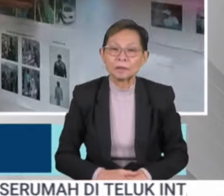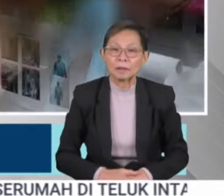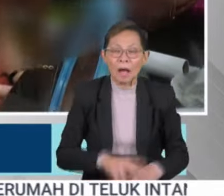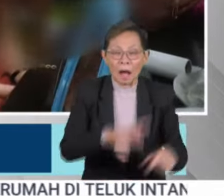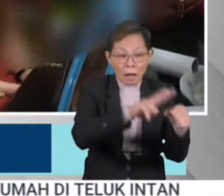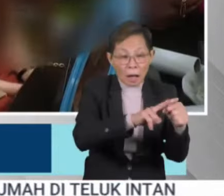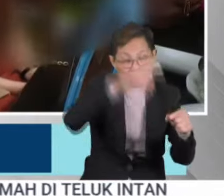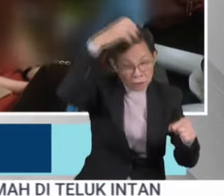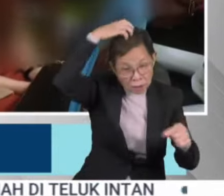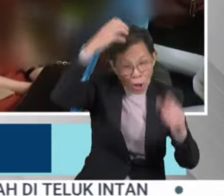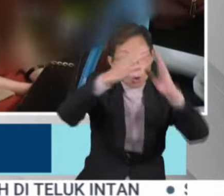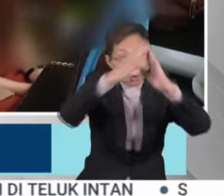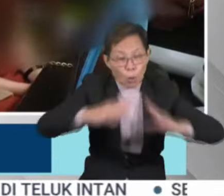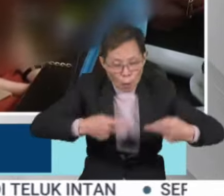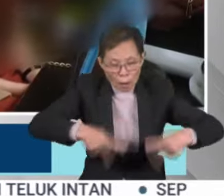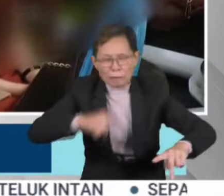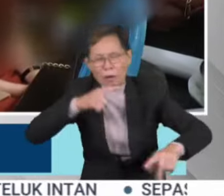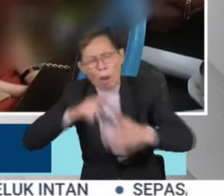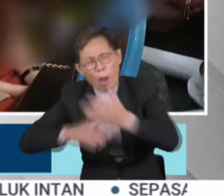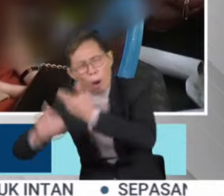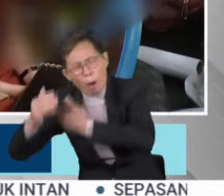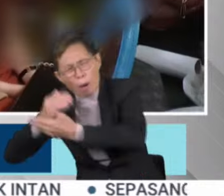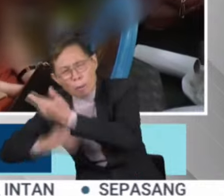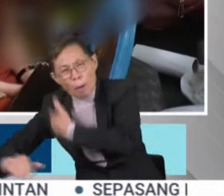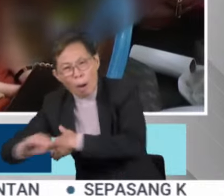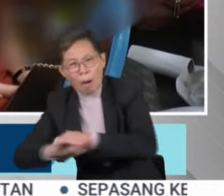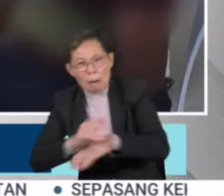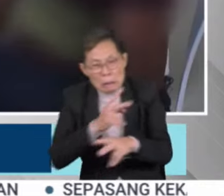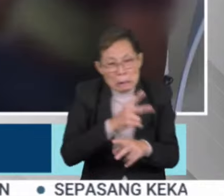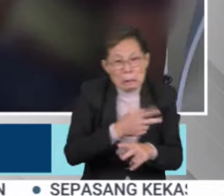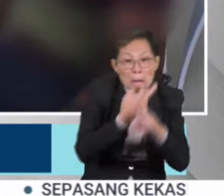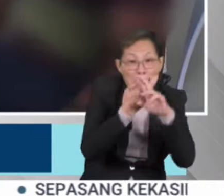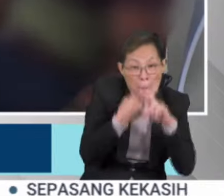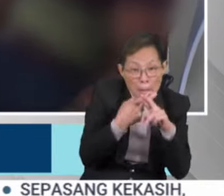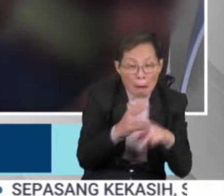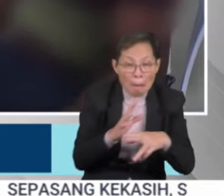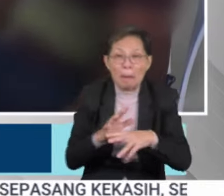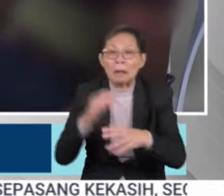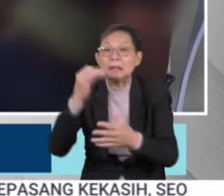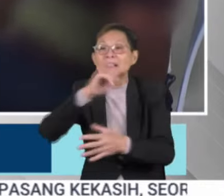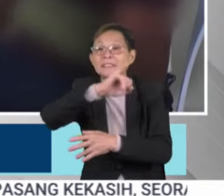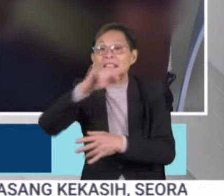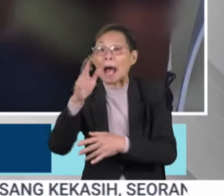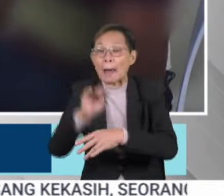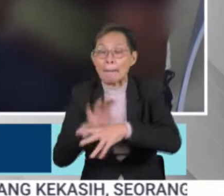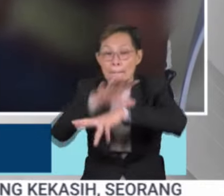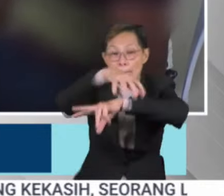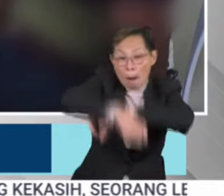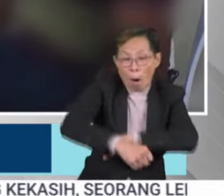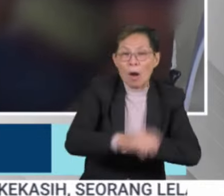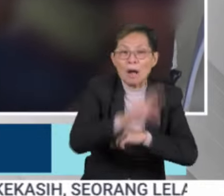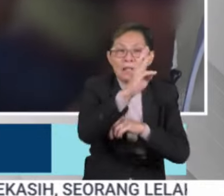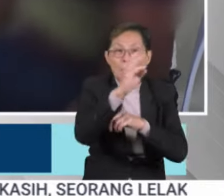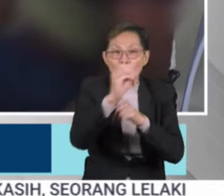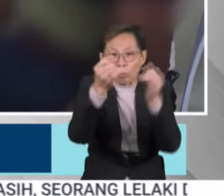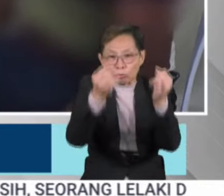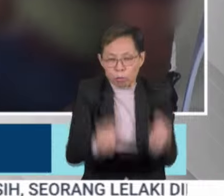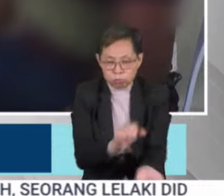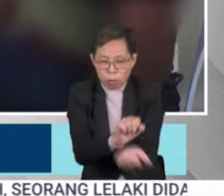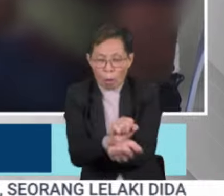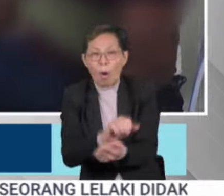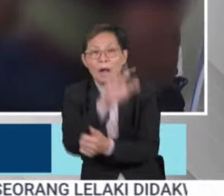Di Klang, Selangor, rumah kedai usang dipercayai sarang persundalan diserbu imigresen. Hasilnya, 60 individu